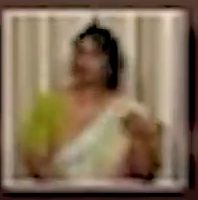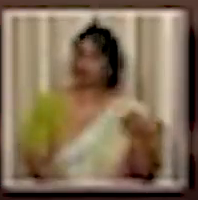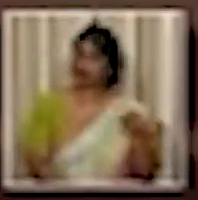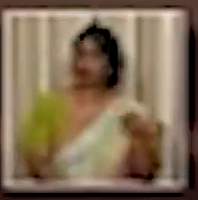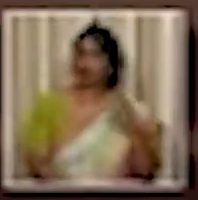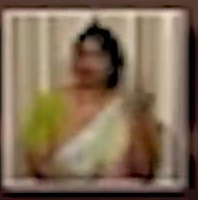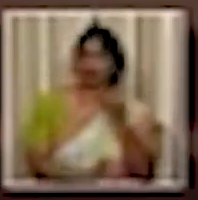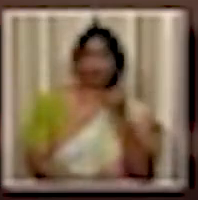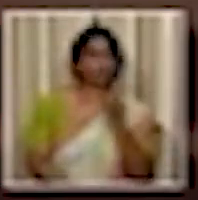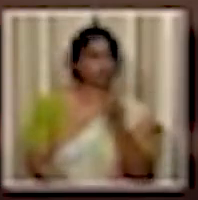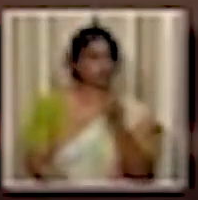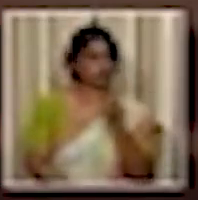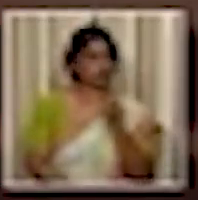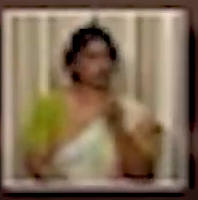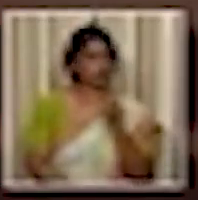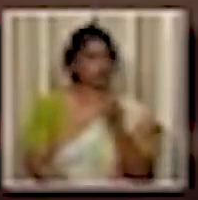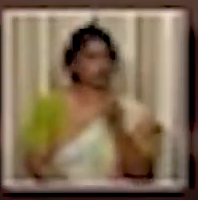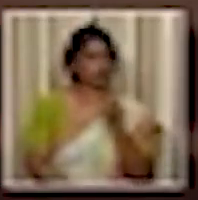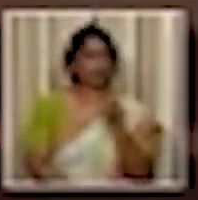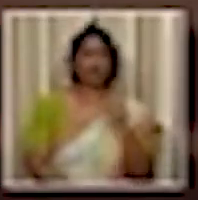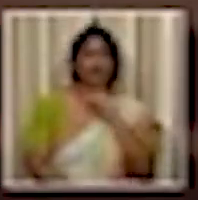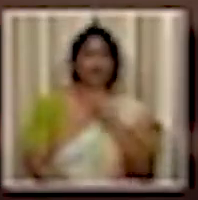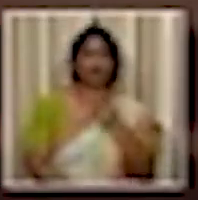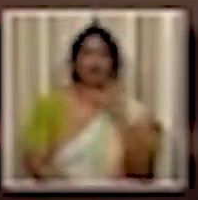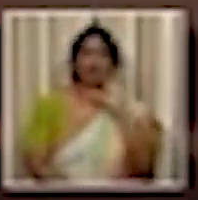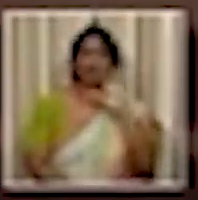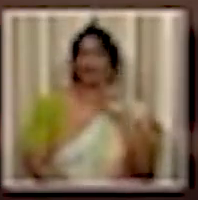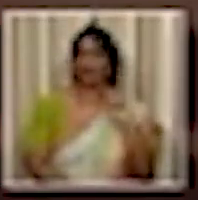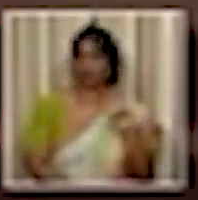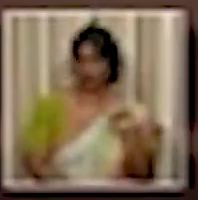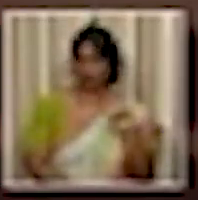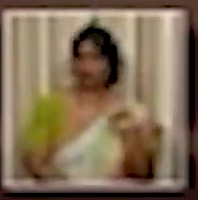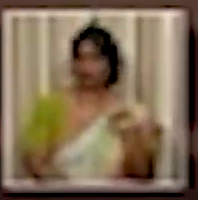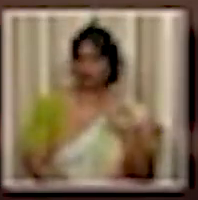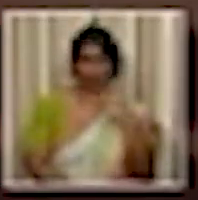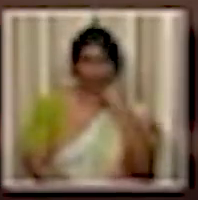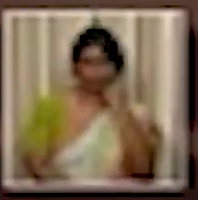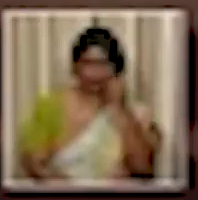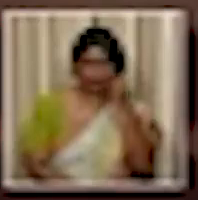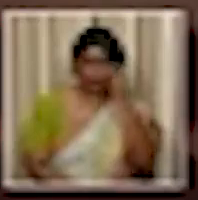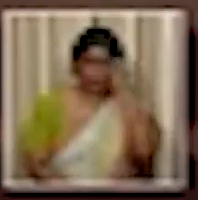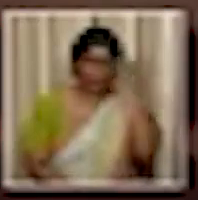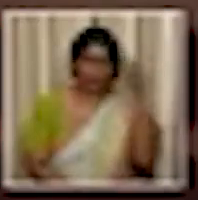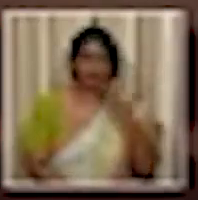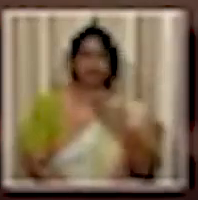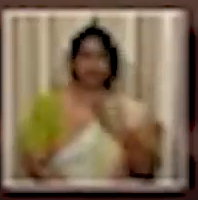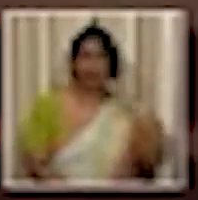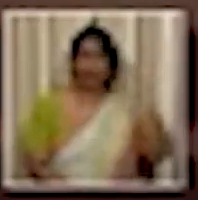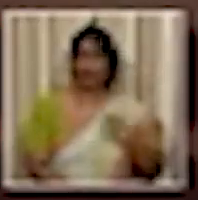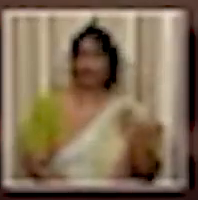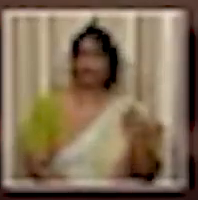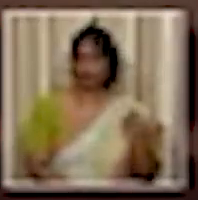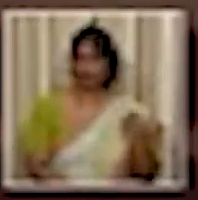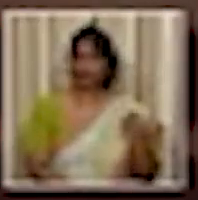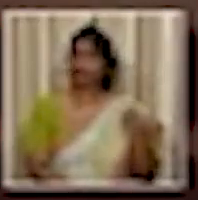මේ ගලක වටිනාකම මෙව කරලා තිබේ රුපියල් 92ක් වගේ ප්‍රමාණය. මම සමාවෙන් මට ඒ ගණන් හරියට මතක නැහැ කිව්වා. ඉතින් අඩු ගාණක්.